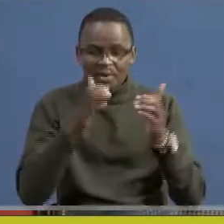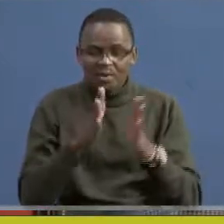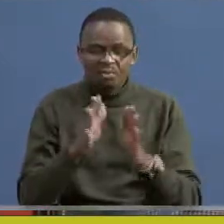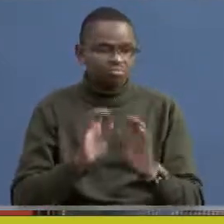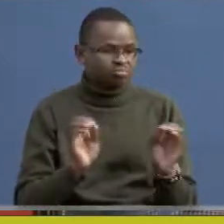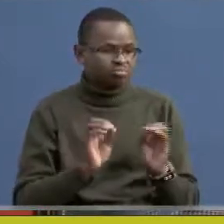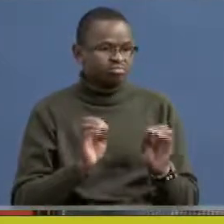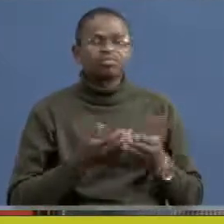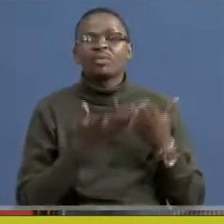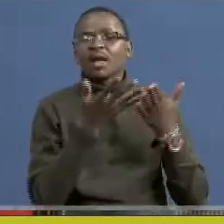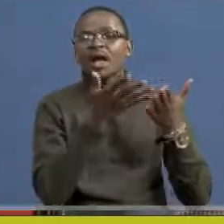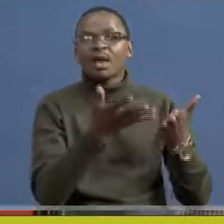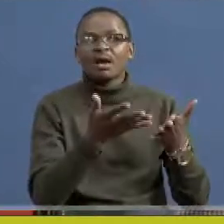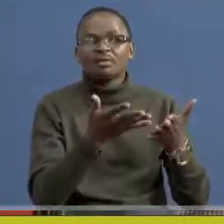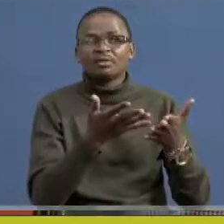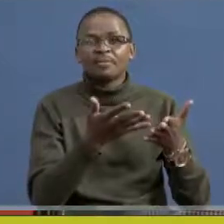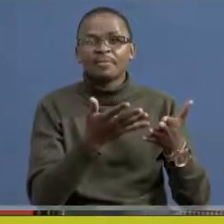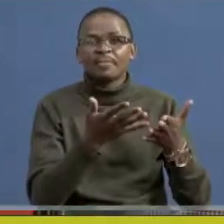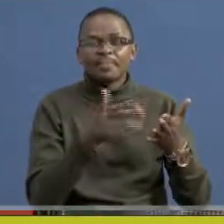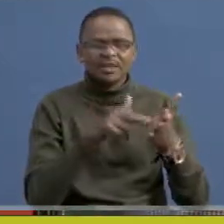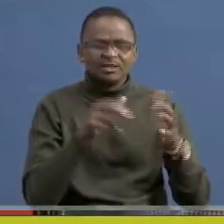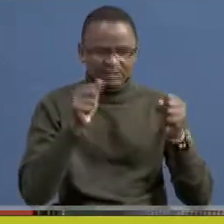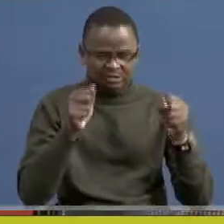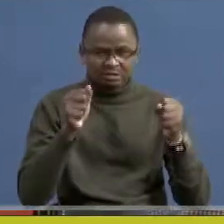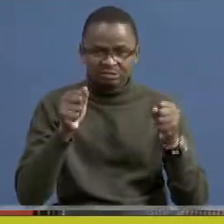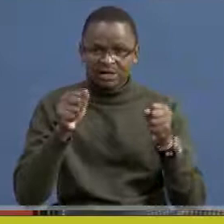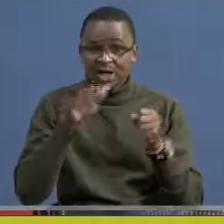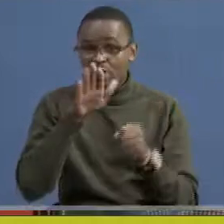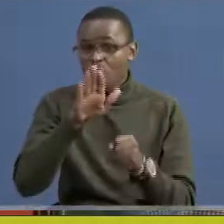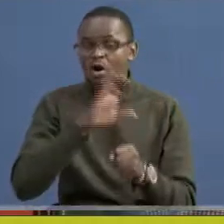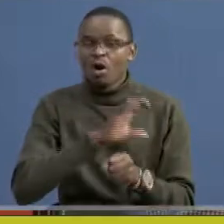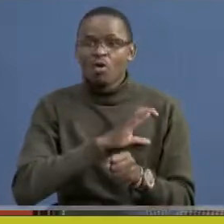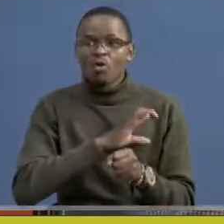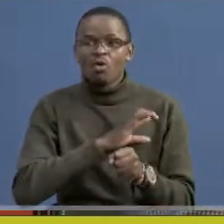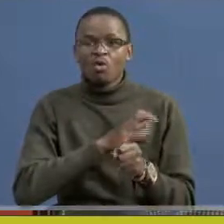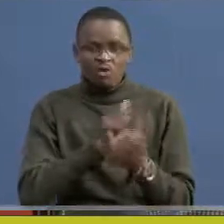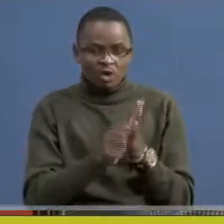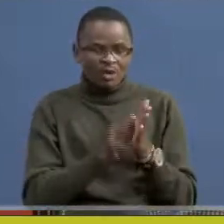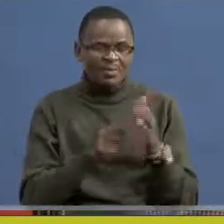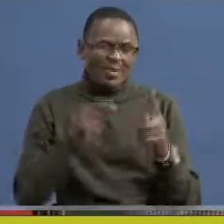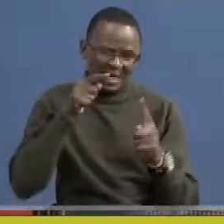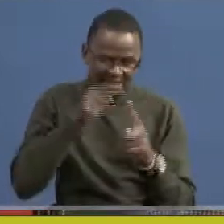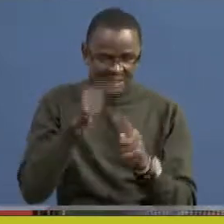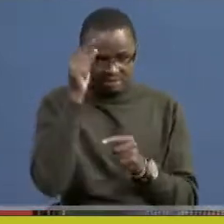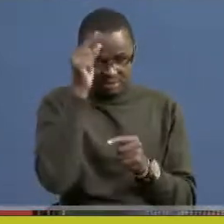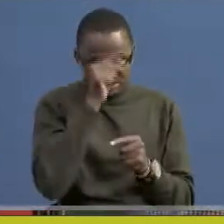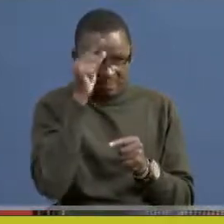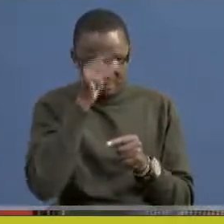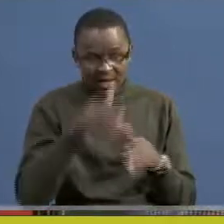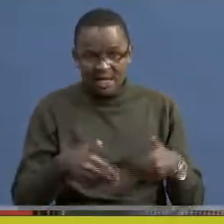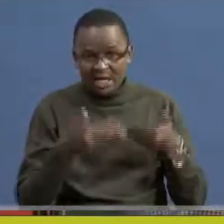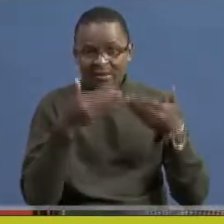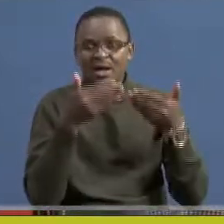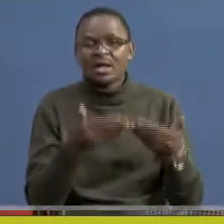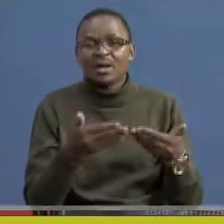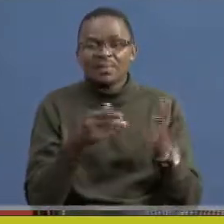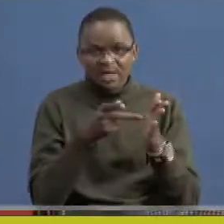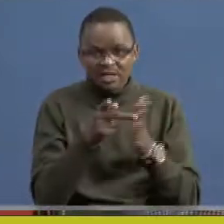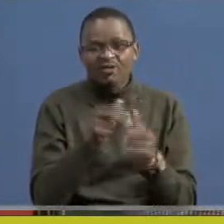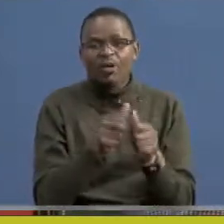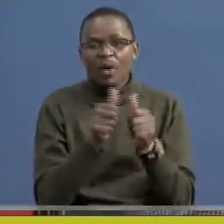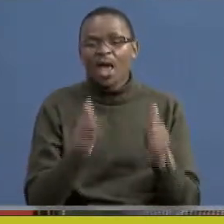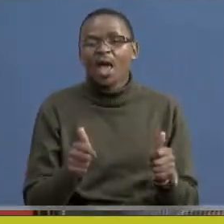musipeleke mahindi. Simameni kidede na mahindi yenu mpaka wakati serikali itakawapatia na bei